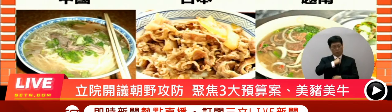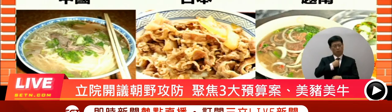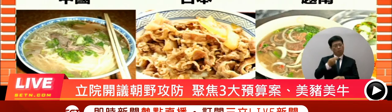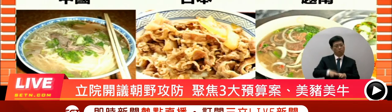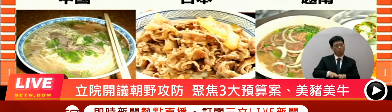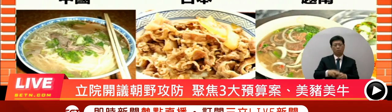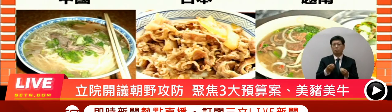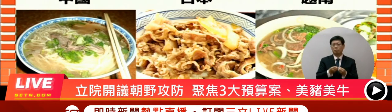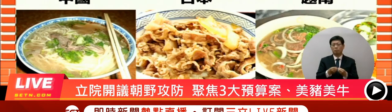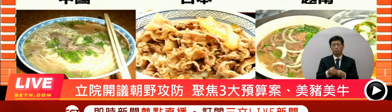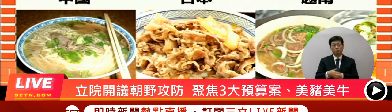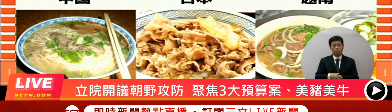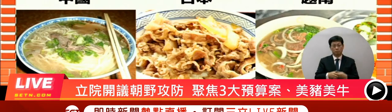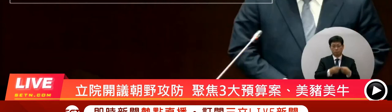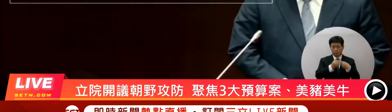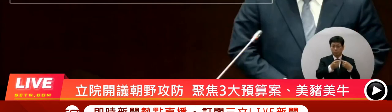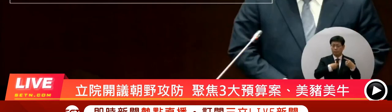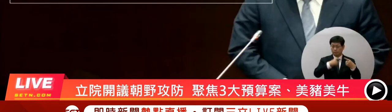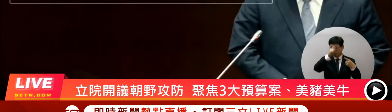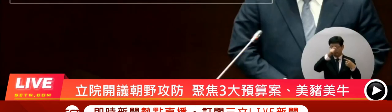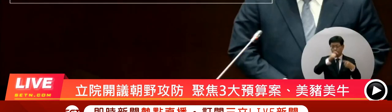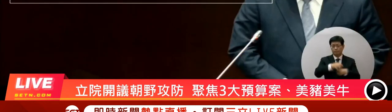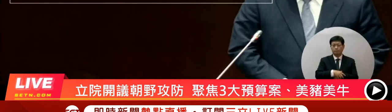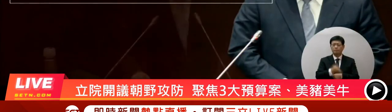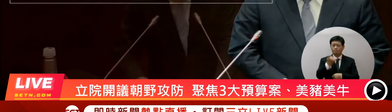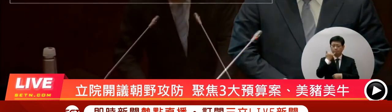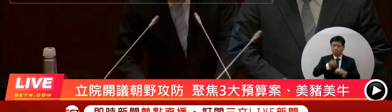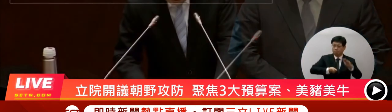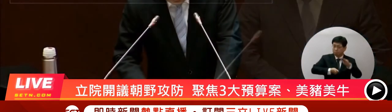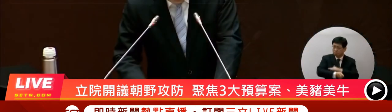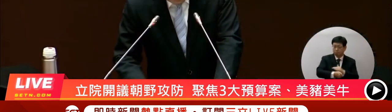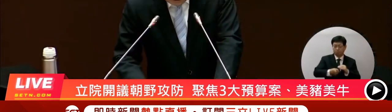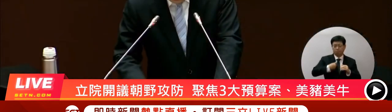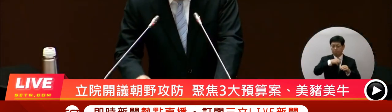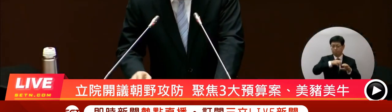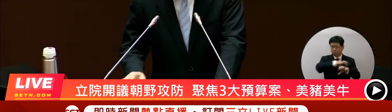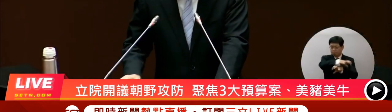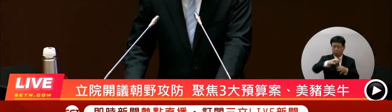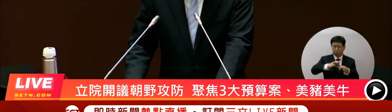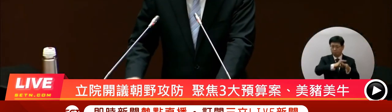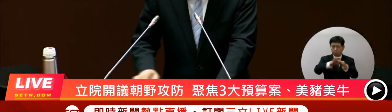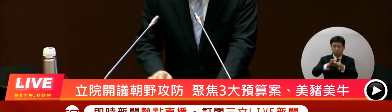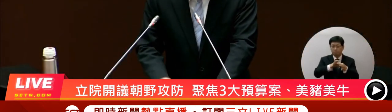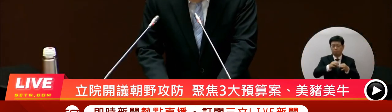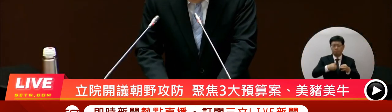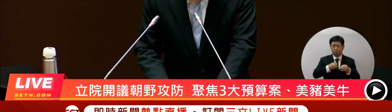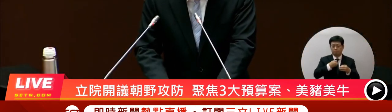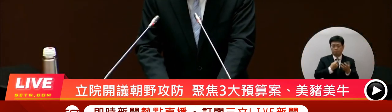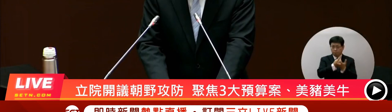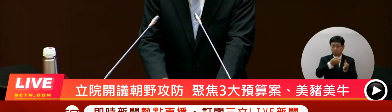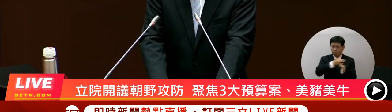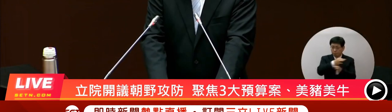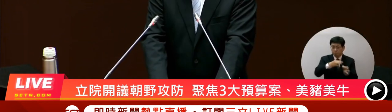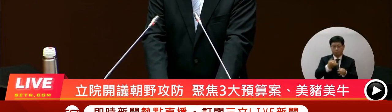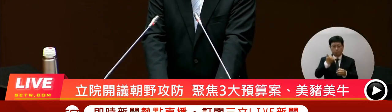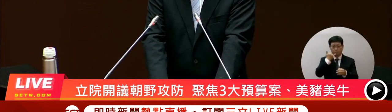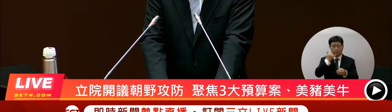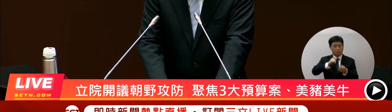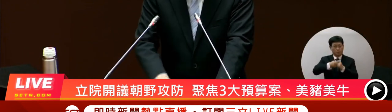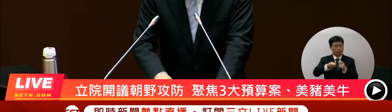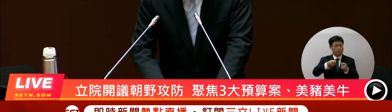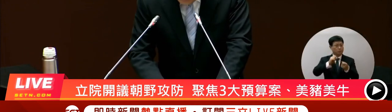放。我们一方面希望加入区域贸易组织，让商品能够免除关